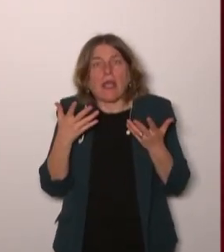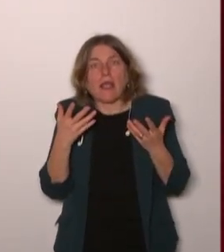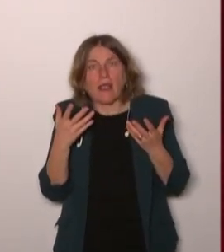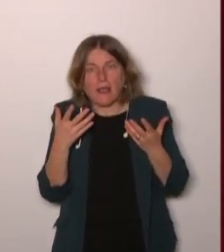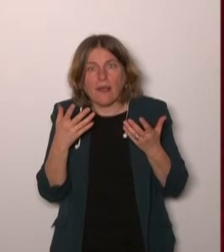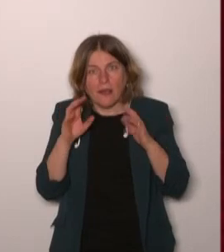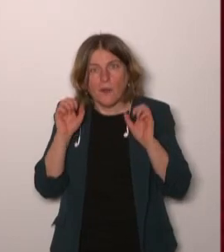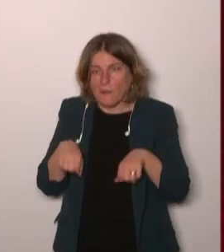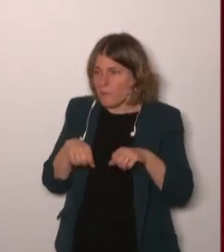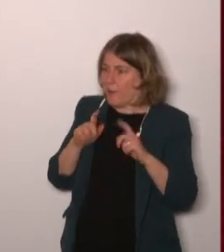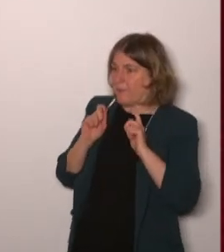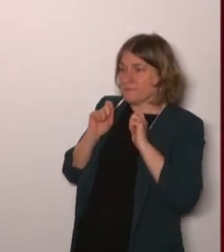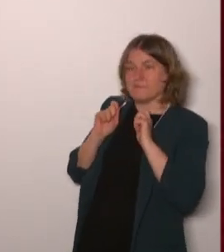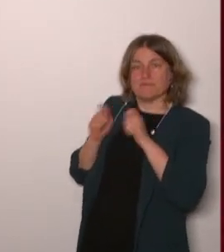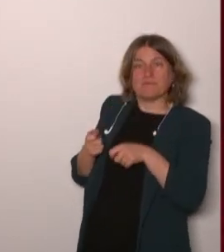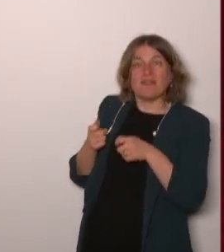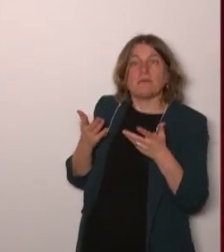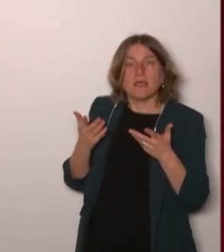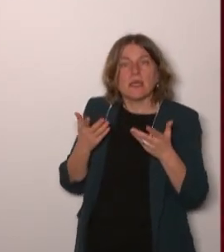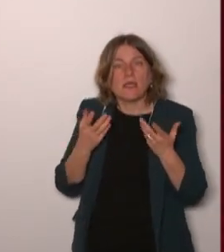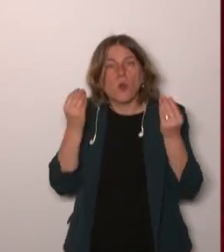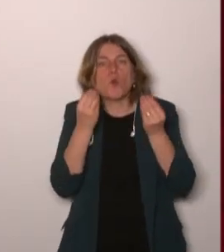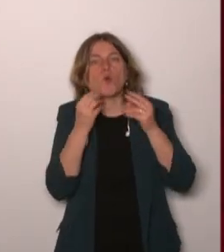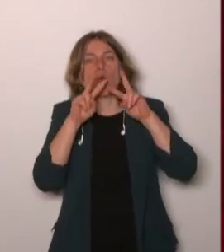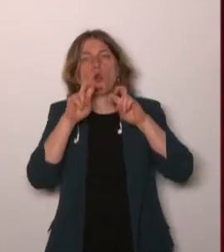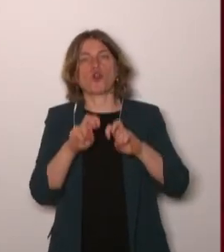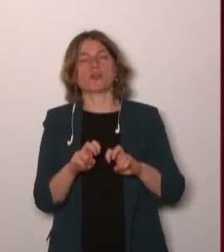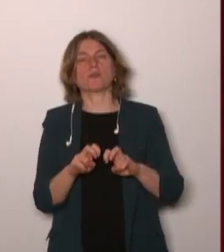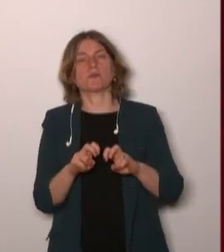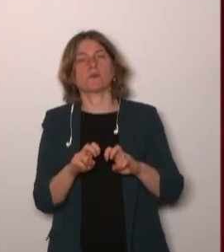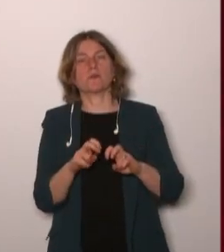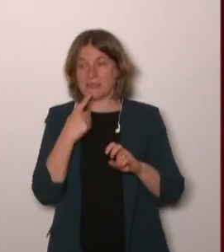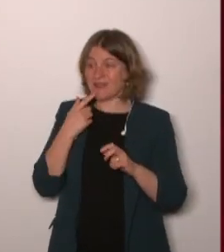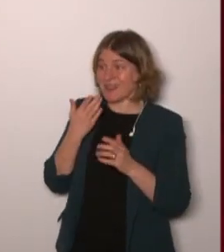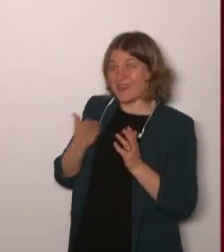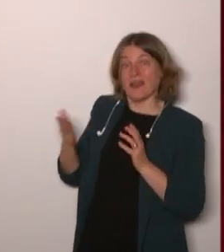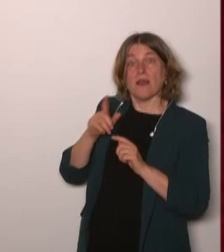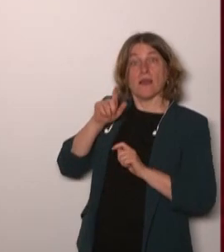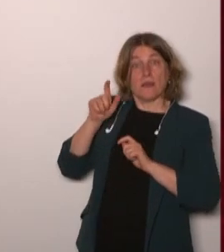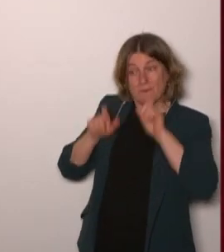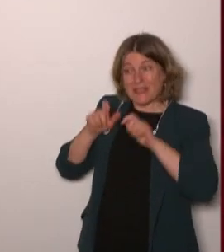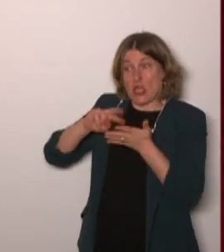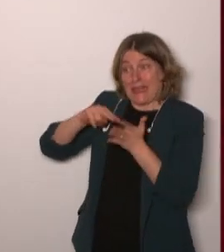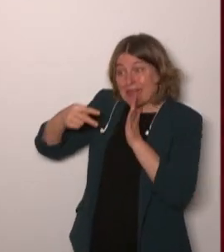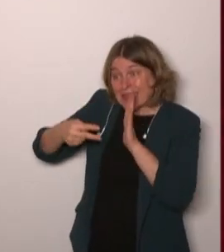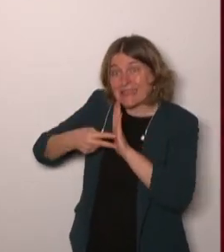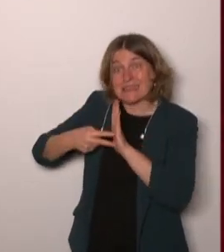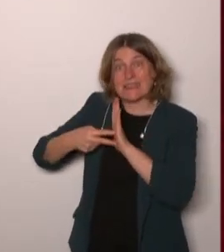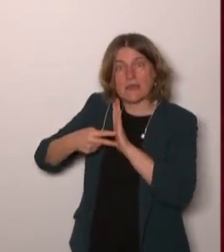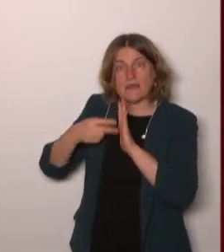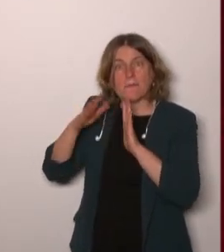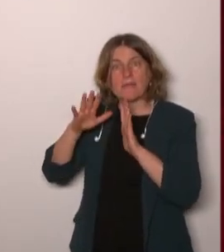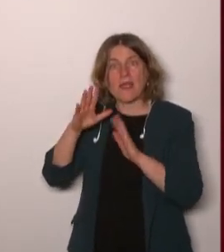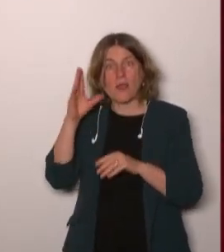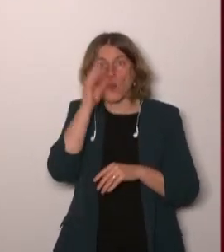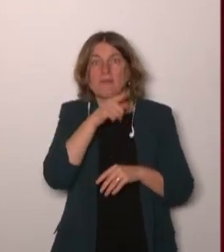remplir ces cahiers de façon considérable et quelle que soit la qualité des techniciens de recherche clinique de plus en plus ça s'éloigne du médecin